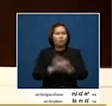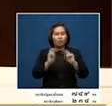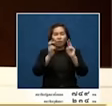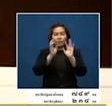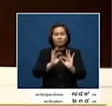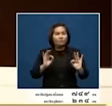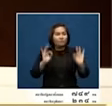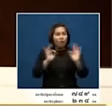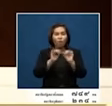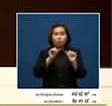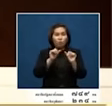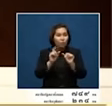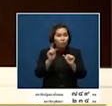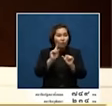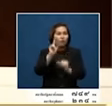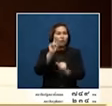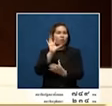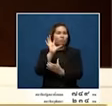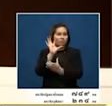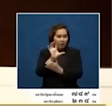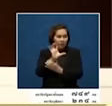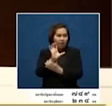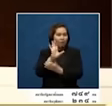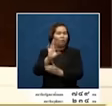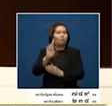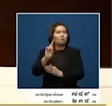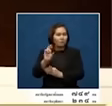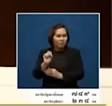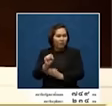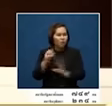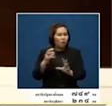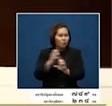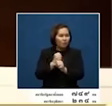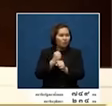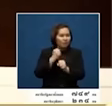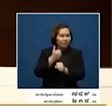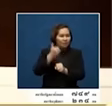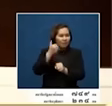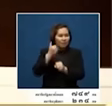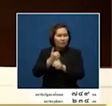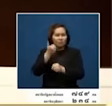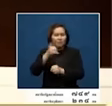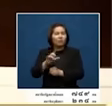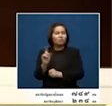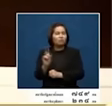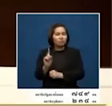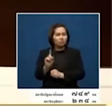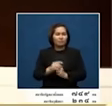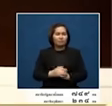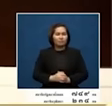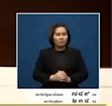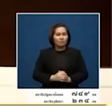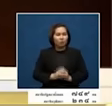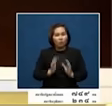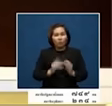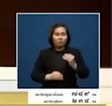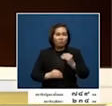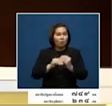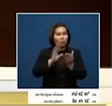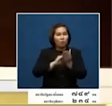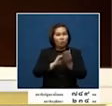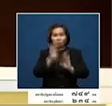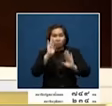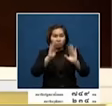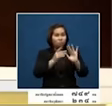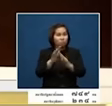ไม่ฟังท่านพูด ครับ หรือว่าคนที่พูดซ้อนและท่านก็จะพูดหรือว่าท่านก็จะชี้สมมติท่านชี้ใครพูดเนี่ยใคร